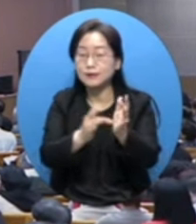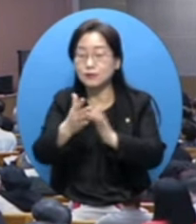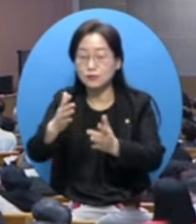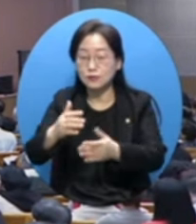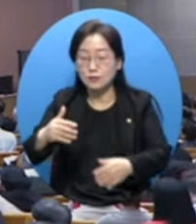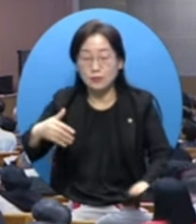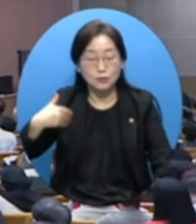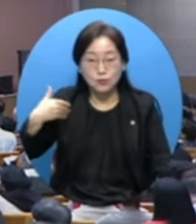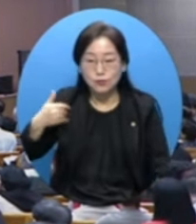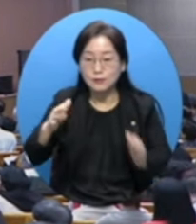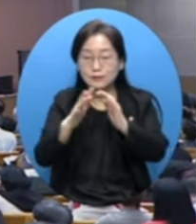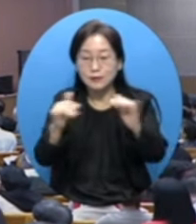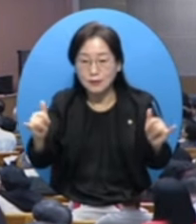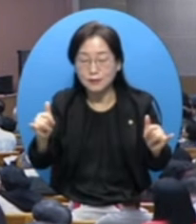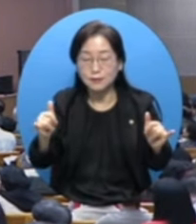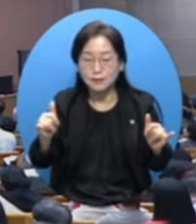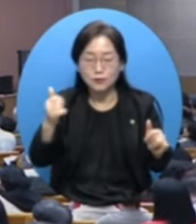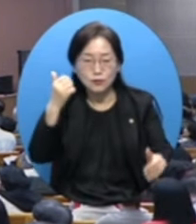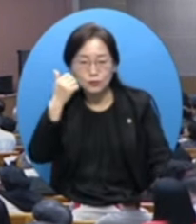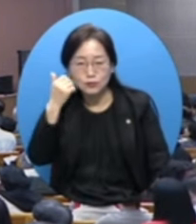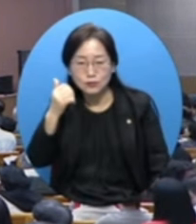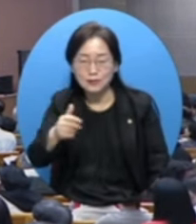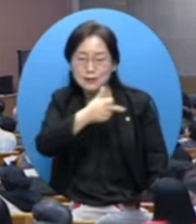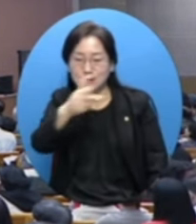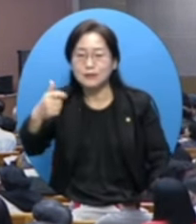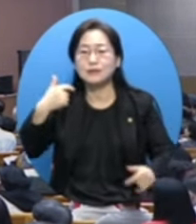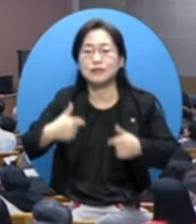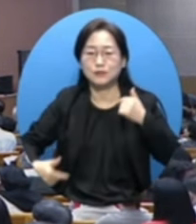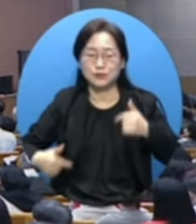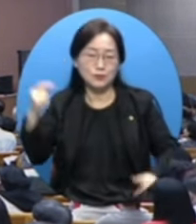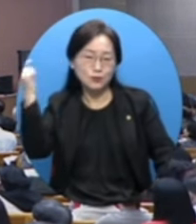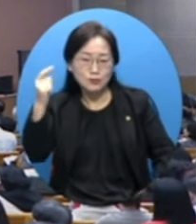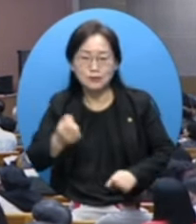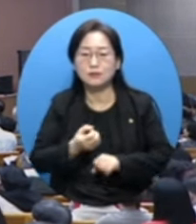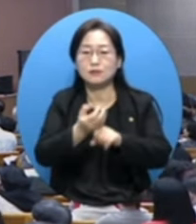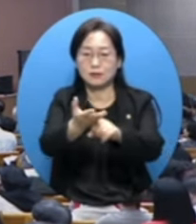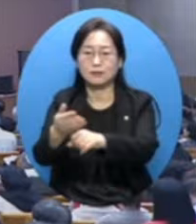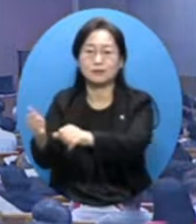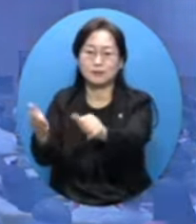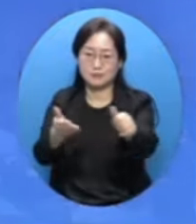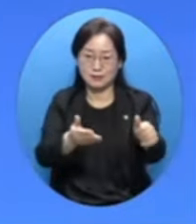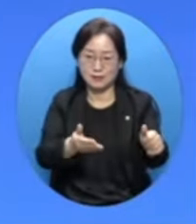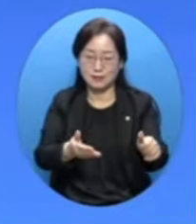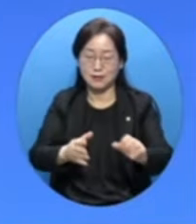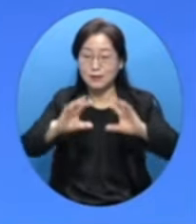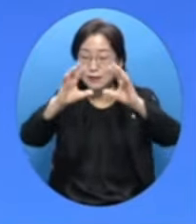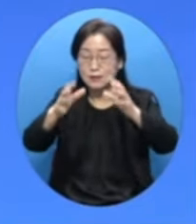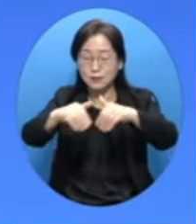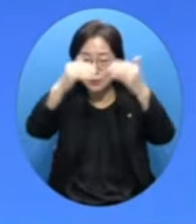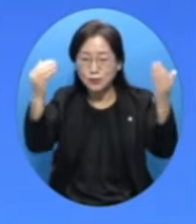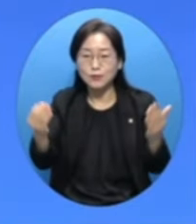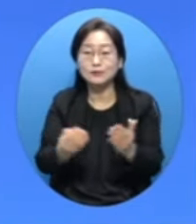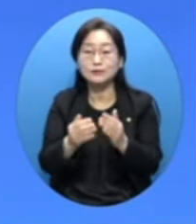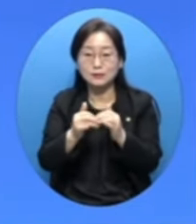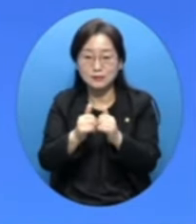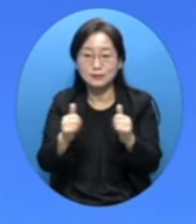모르고 살아가는 사람들에게이 큰 기쁨의 소식을 전해야 되는 것입니다 이상한 모든